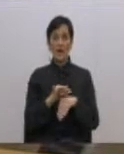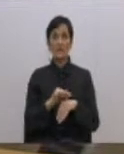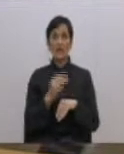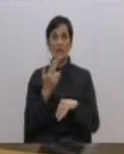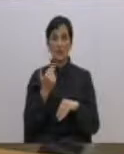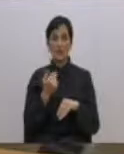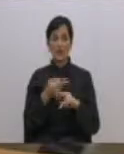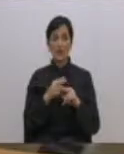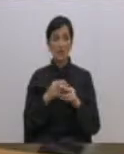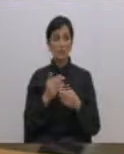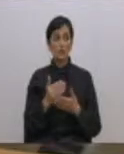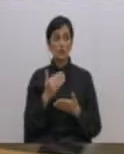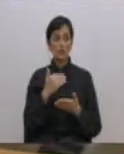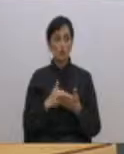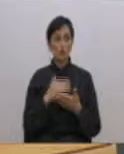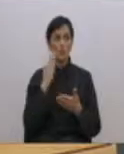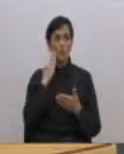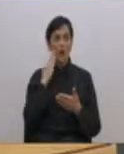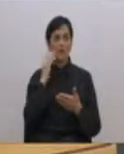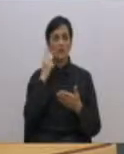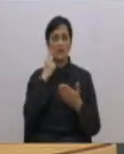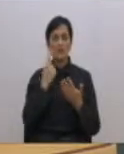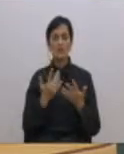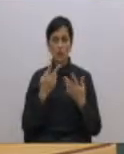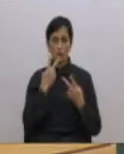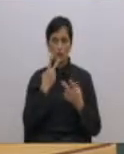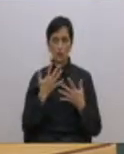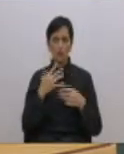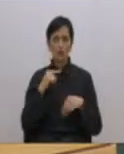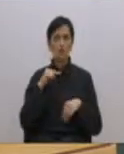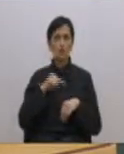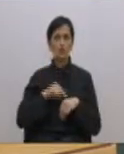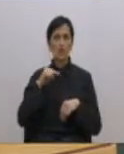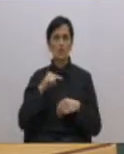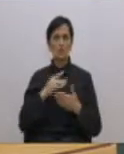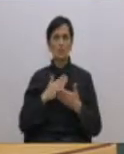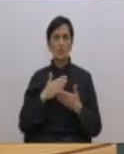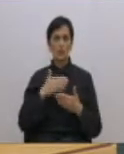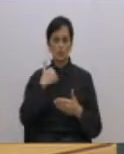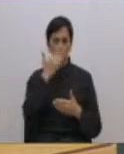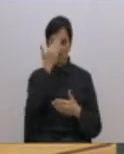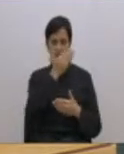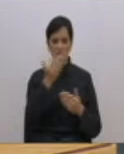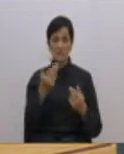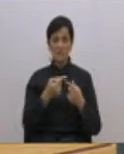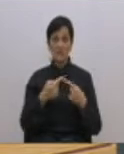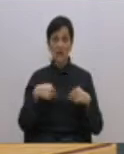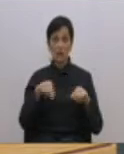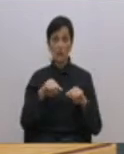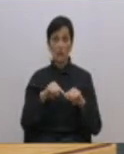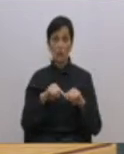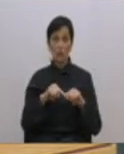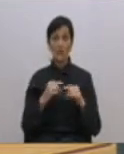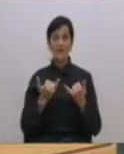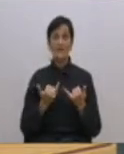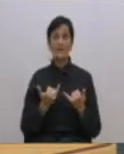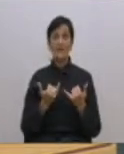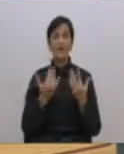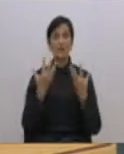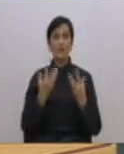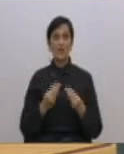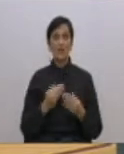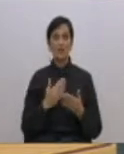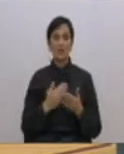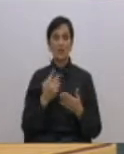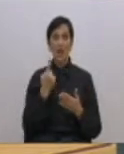im shedege bit romelic martva tualsa činoda nebadi aris čueni sazugadu ebisatus. Trevandeli tre arik ide